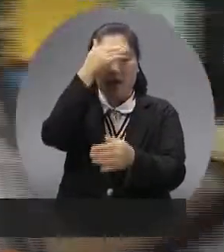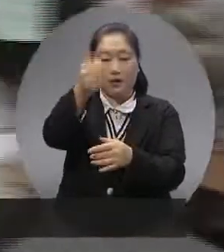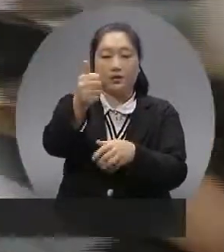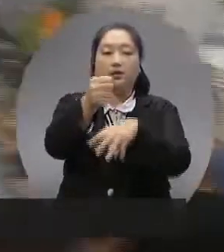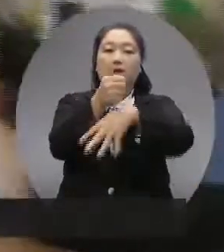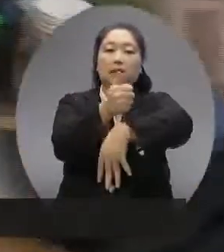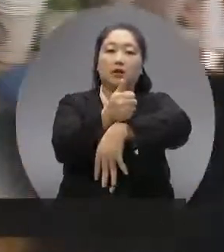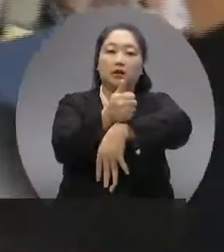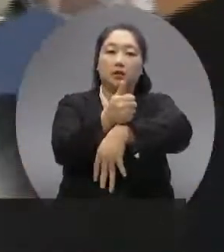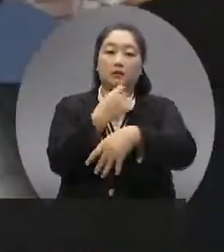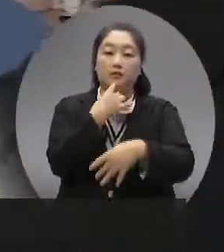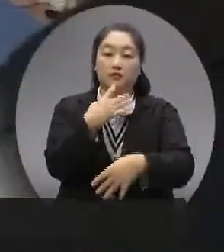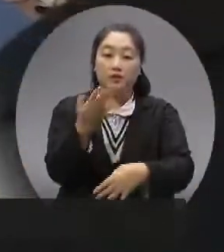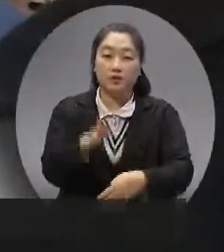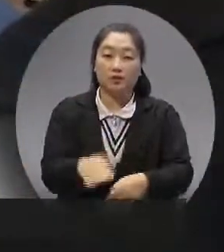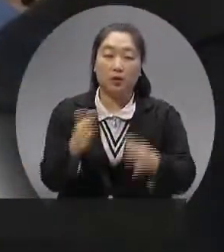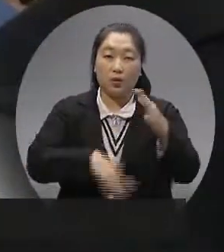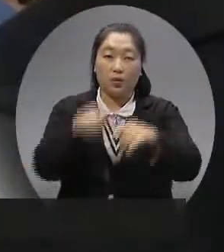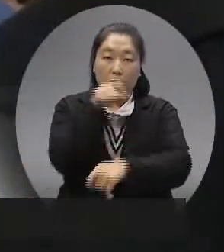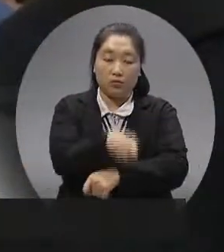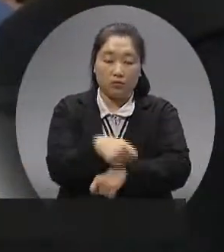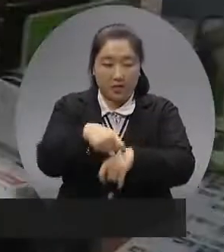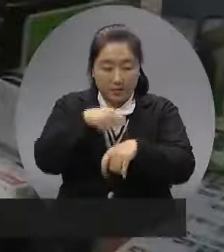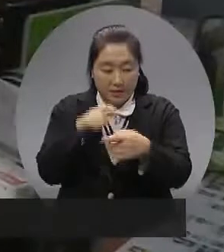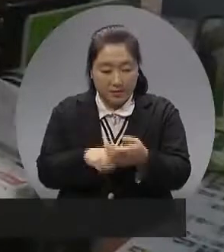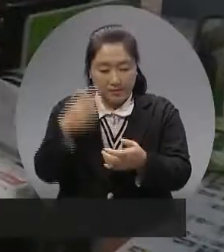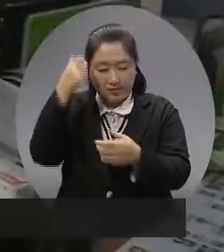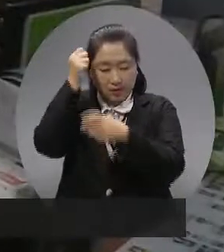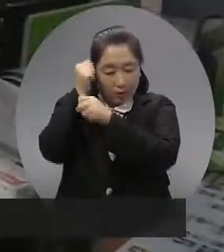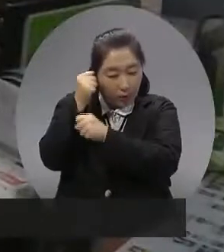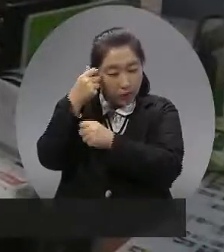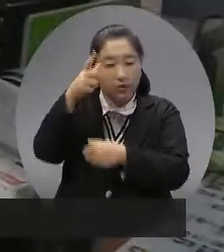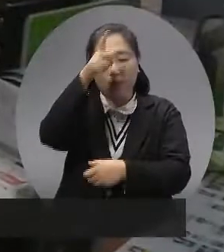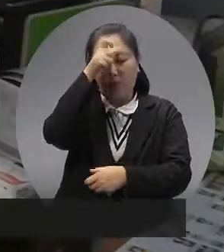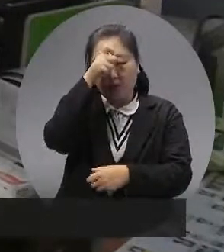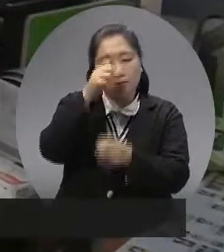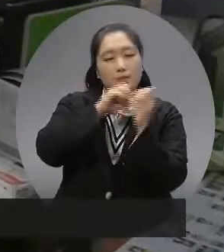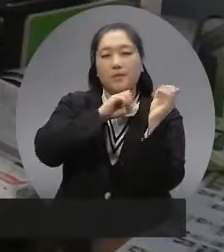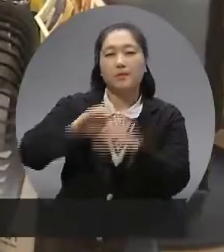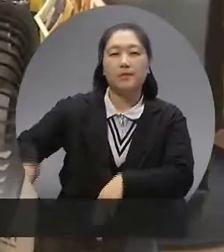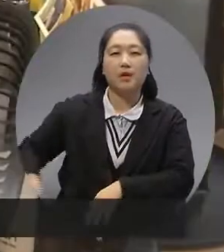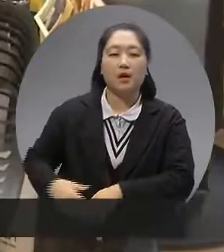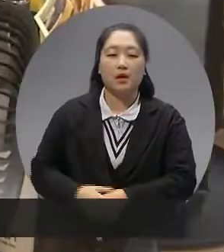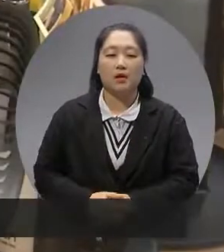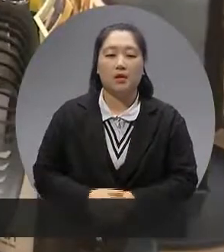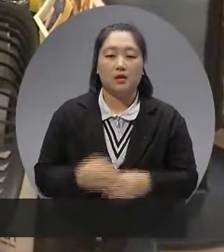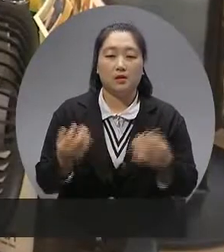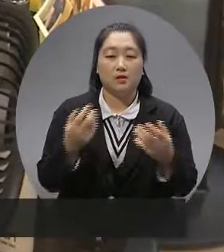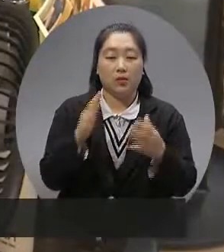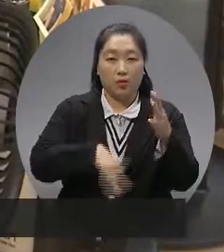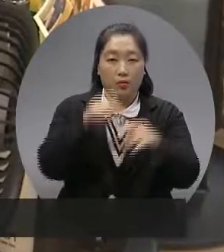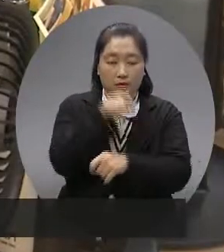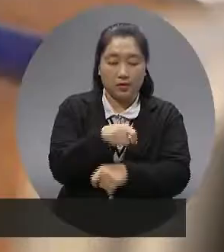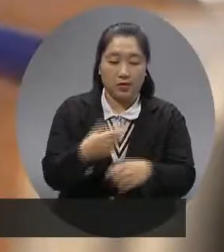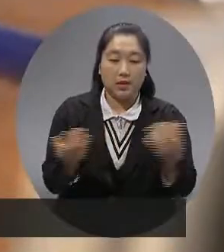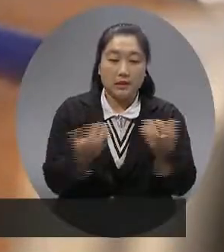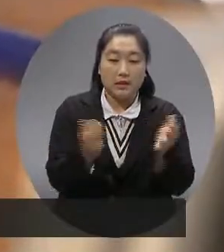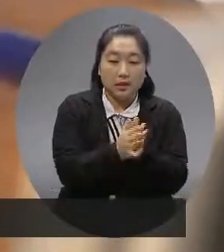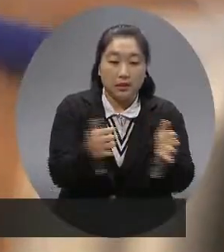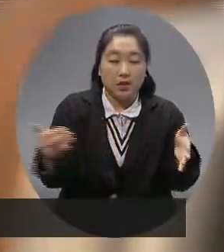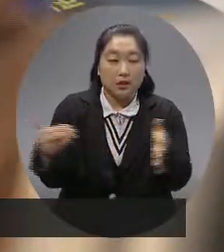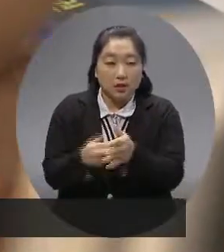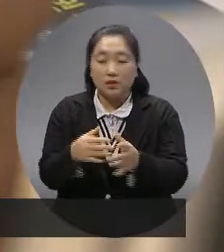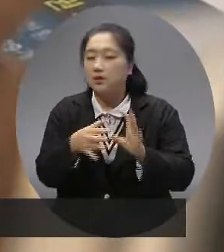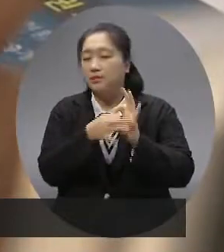전부지만 이른바 공무원 마인드를 벌인 공무원들입니다. 출퇴근 시간이 따로 없고 작은 정보에